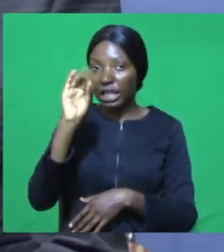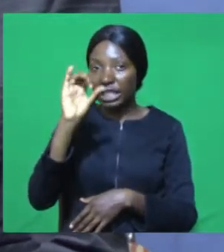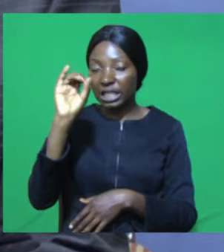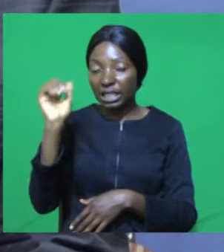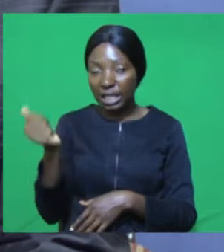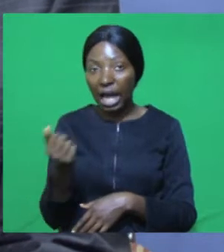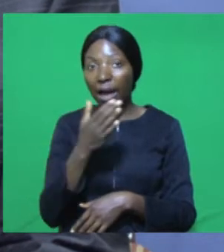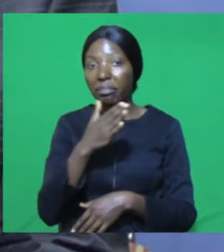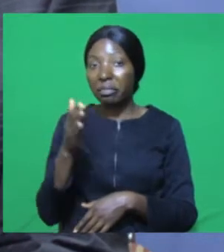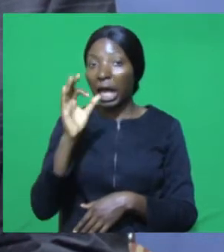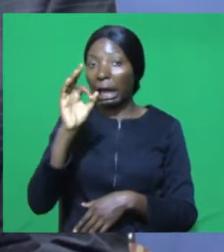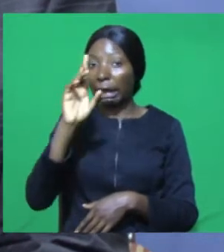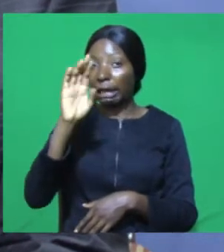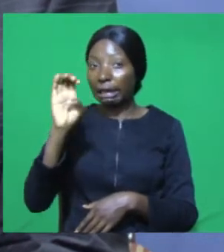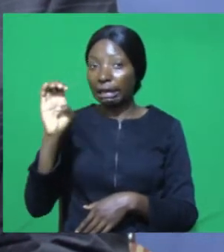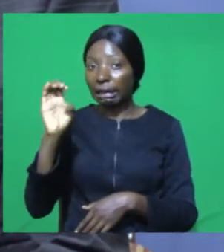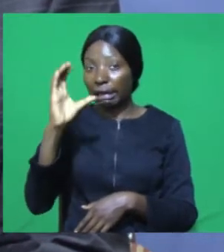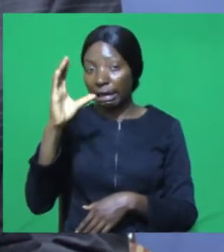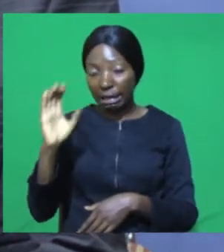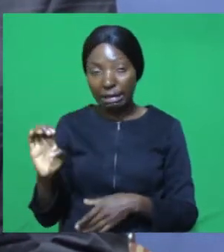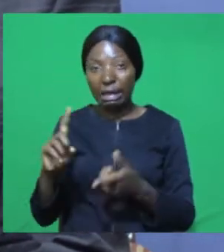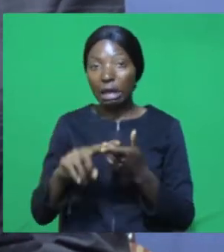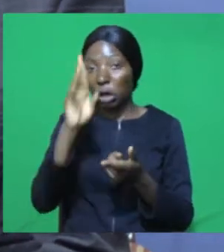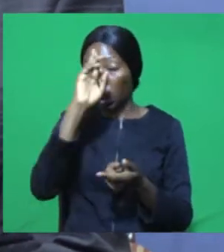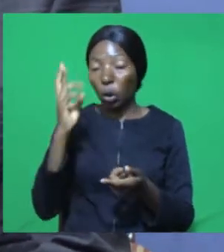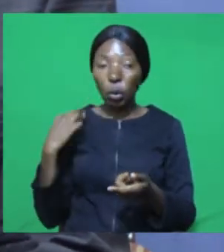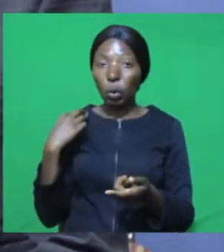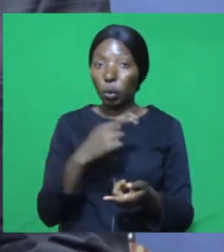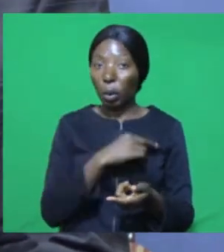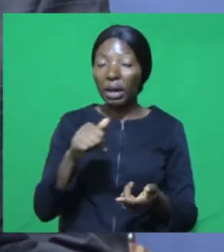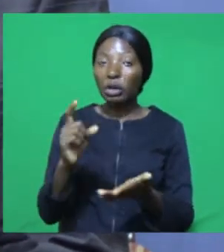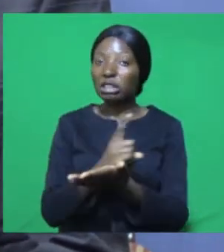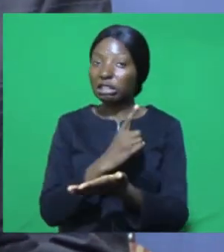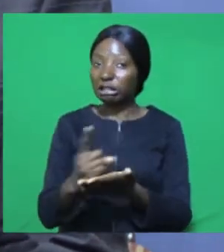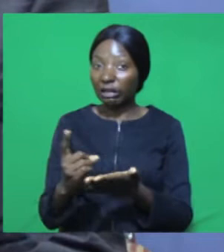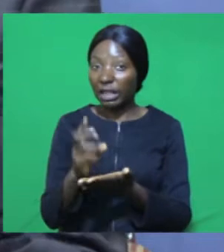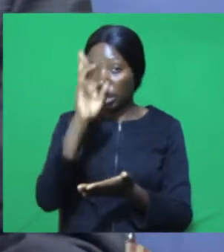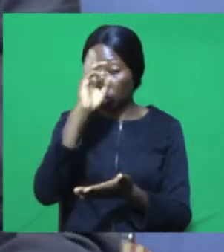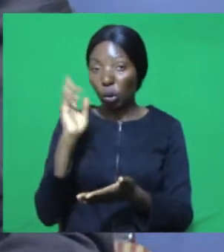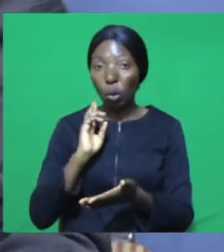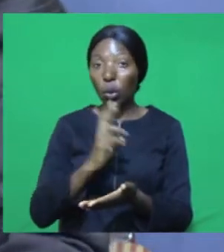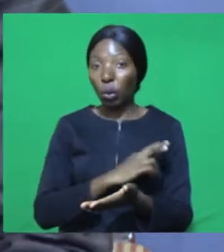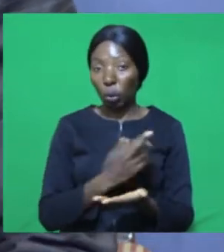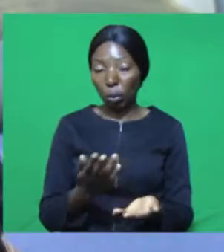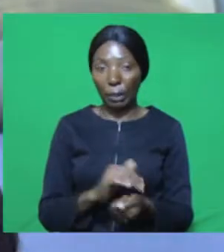toita Roman Empire. Right. Then it will be divided because the Europe is going to ask. All right.